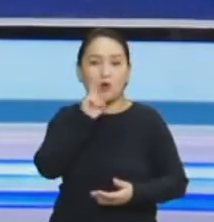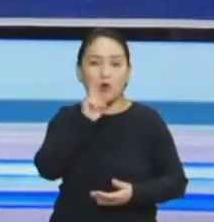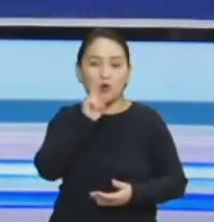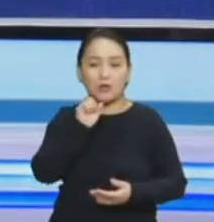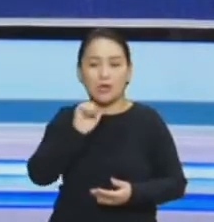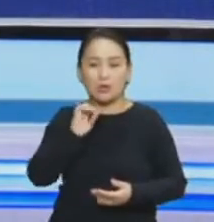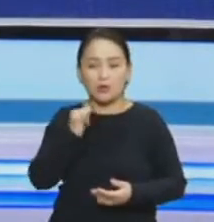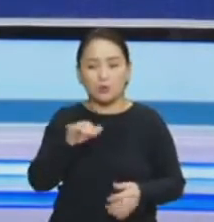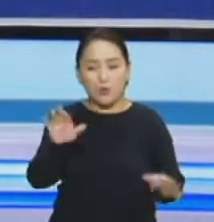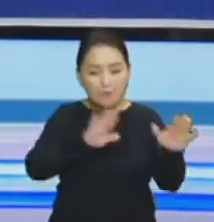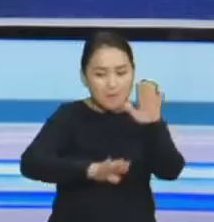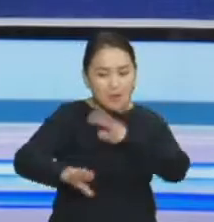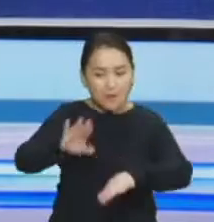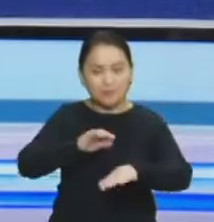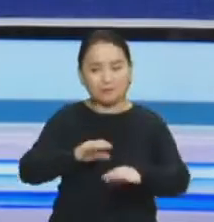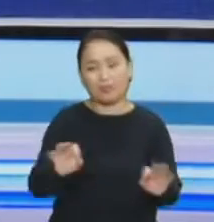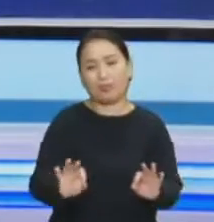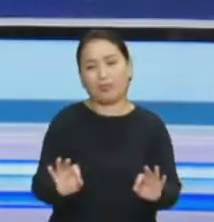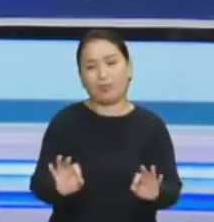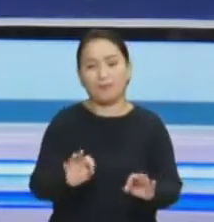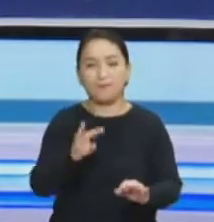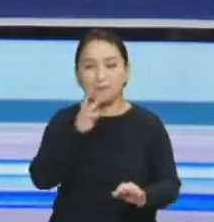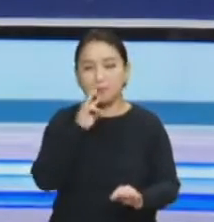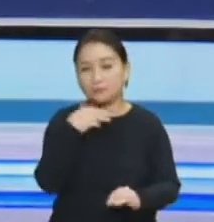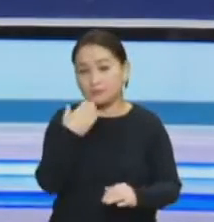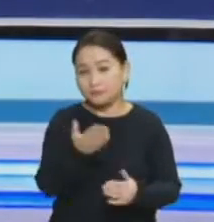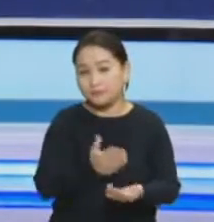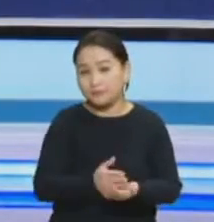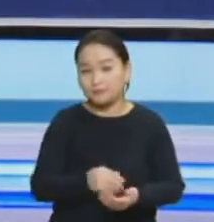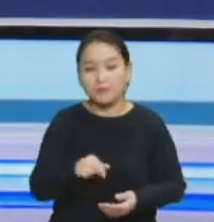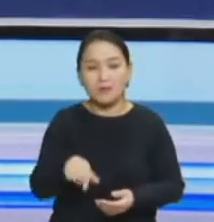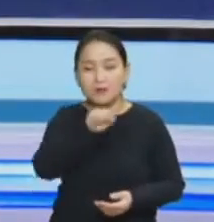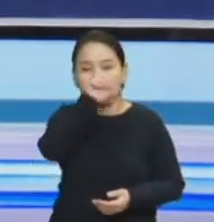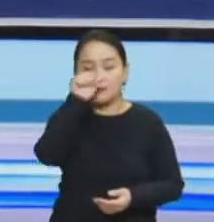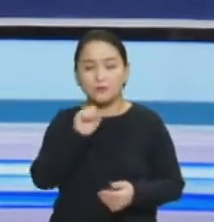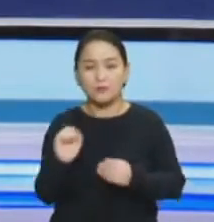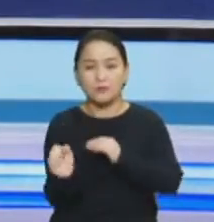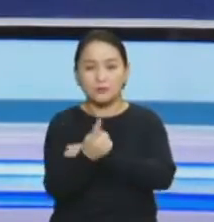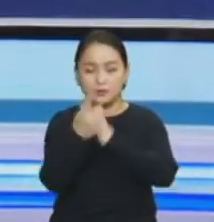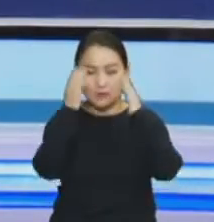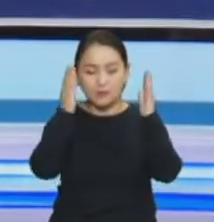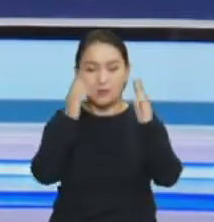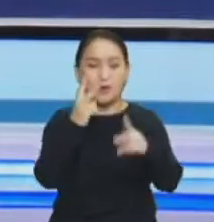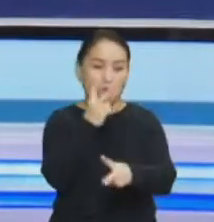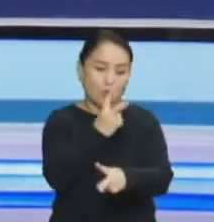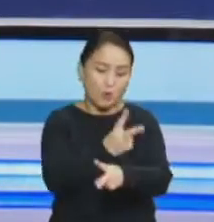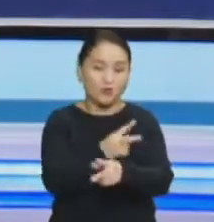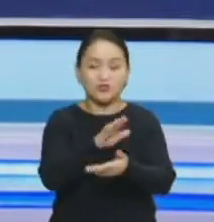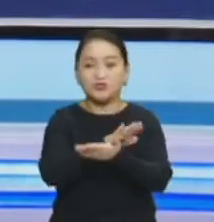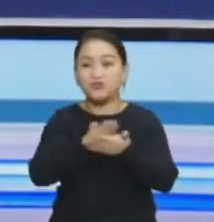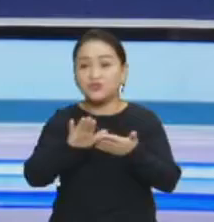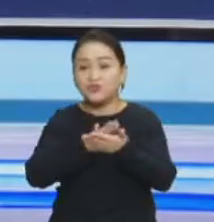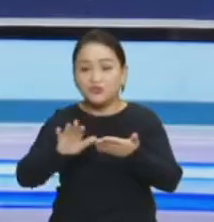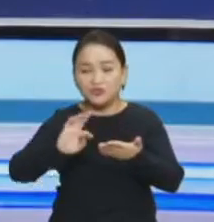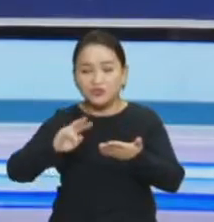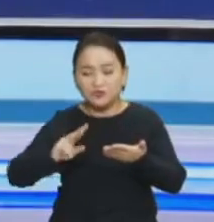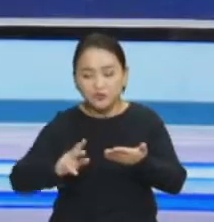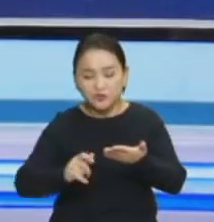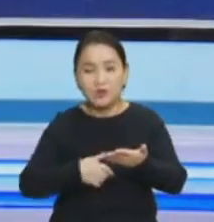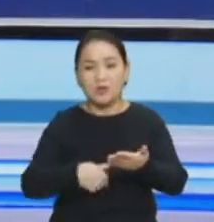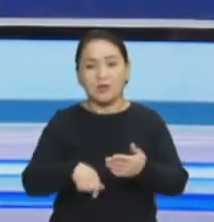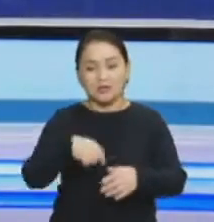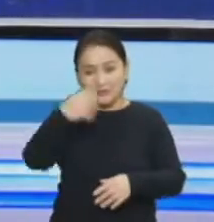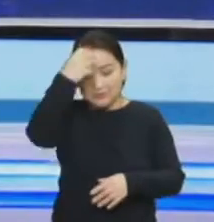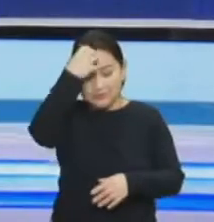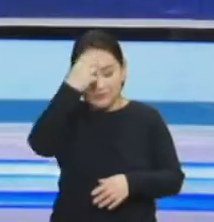баталгаа манай улсад алдагдсан уу гэдэг харилцааны төрөл хэмжээнд хүрээд байна. За тиймээс энэ асуудалд онцгой анхаарч хууль эрх зүйн шинжилгээ хийж засгийн газраас